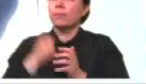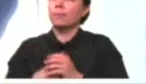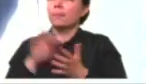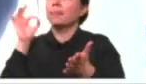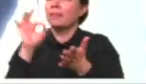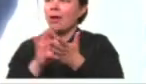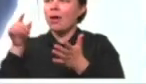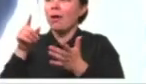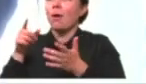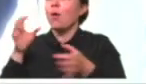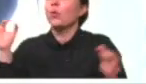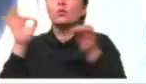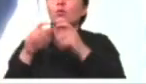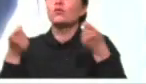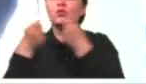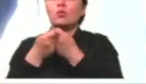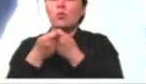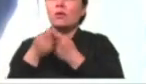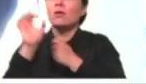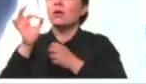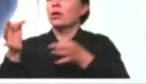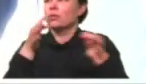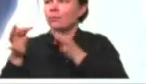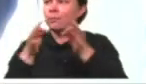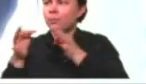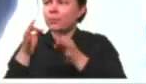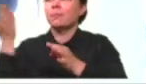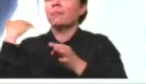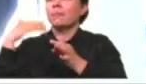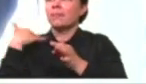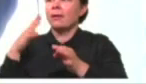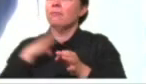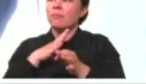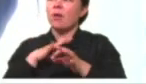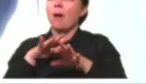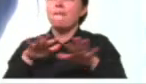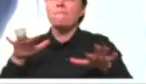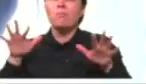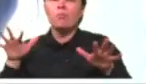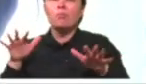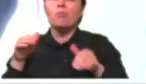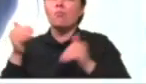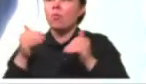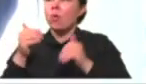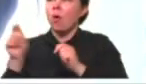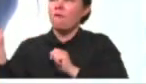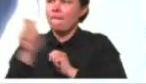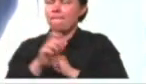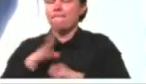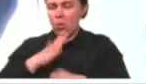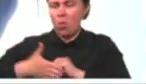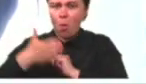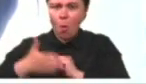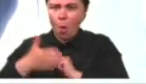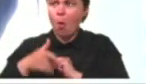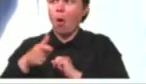pewno tym mianownikiem było to, że w swojej historii mają epizod braku możliwości dotarcia transportem kolejowym.